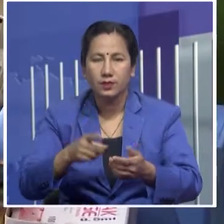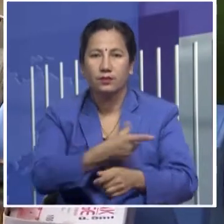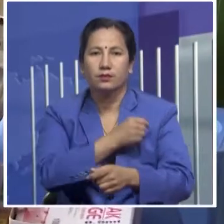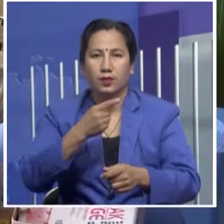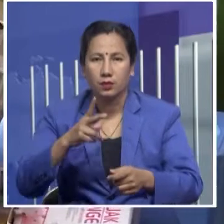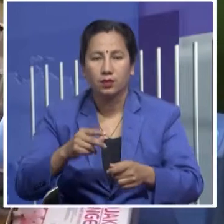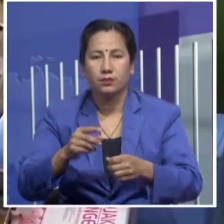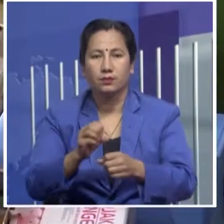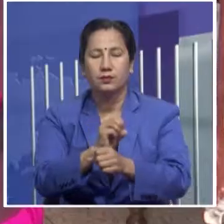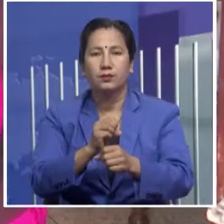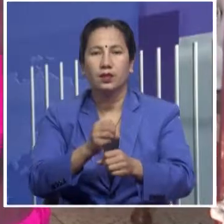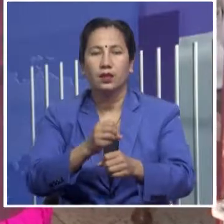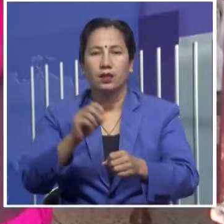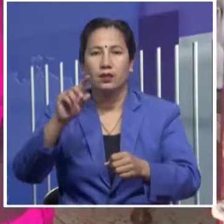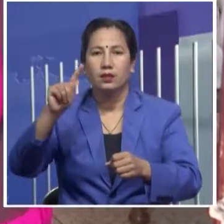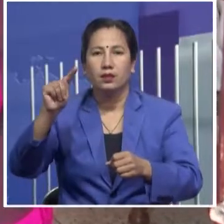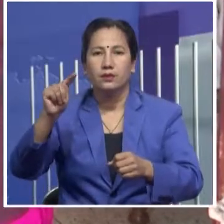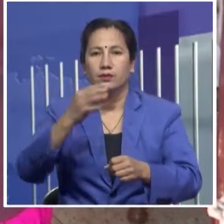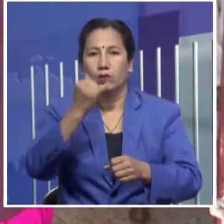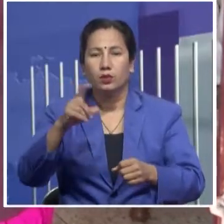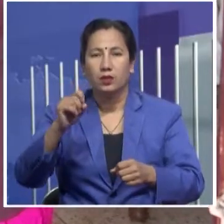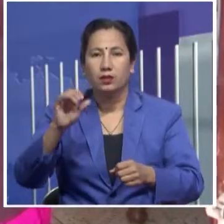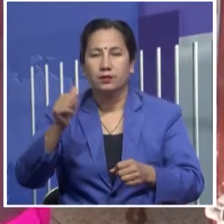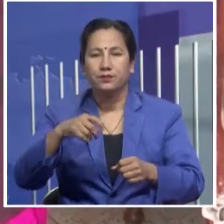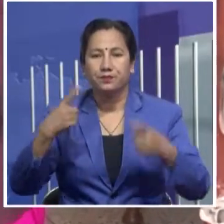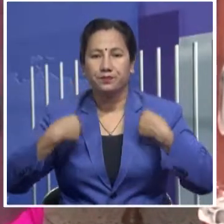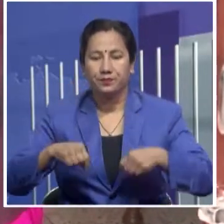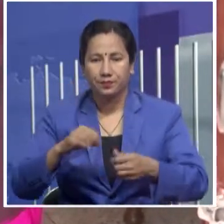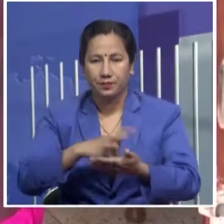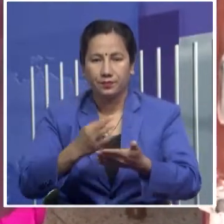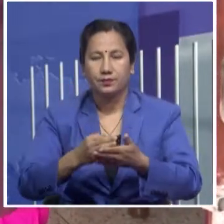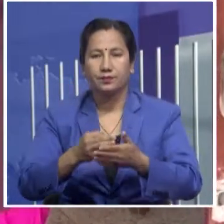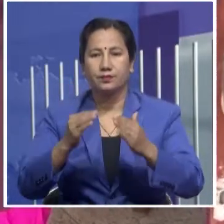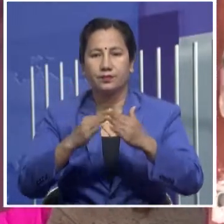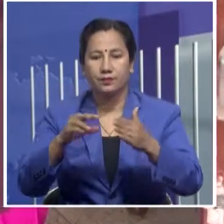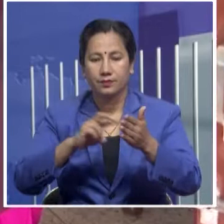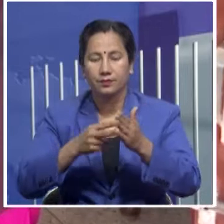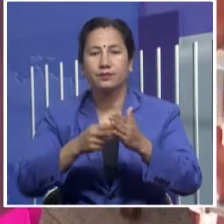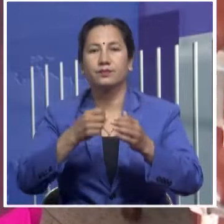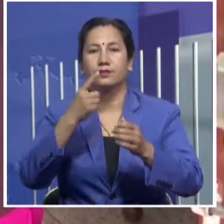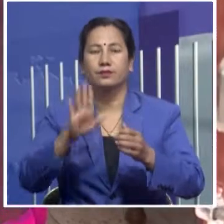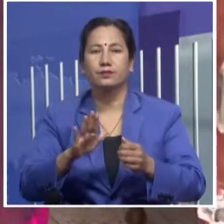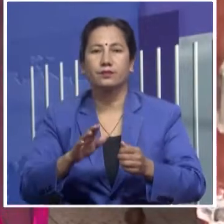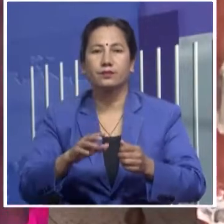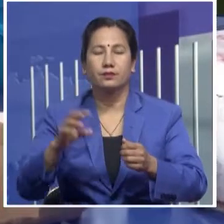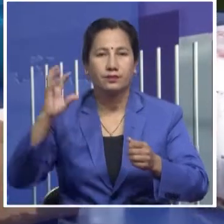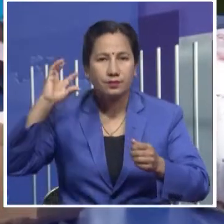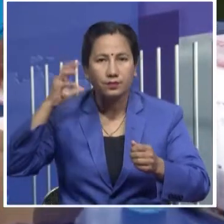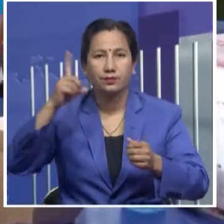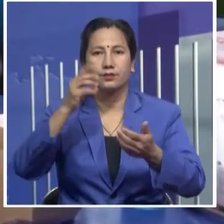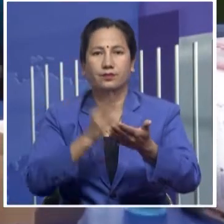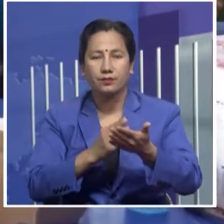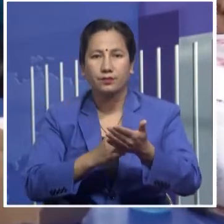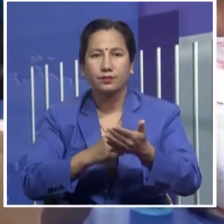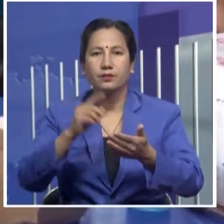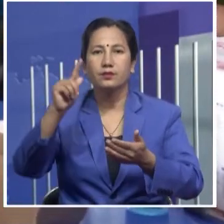नभएमा कोभिसिल्ड वा अस्ट्राजेनिका दिने स्वास्थ्य सेवा विभाग परिवार कल्याण महाशाखाले जनाएको छ। विदेशमा पहिलो मात्रा